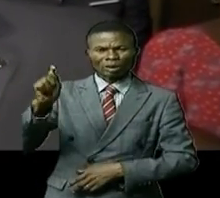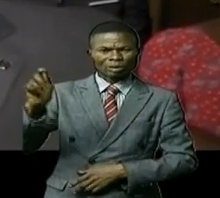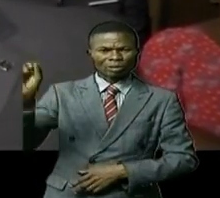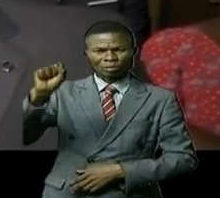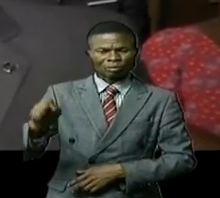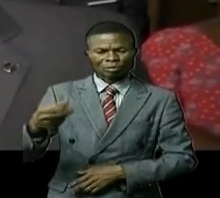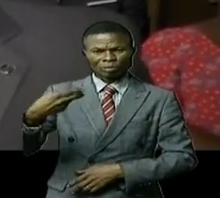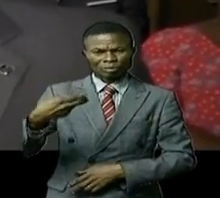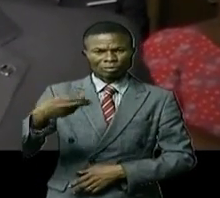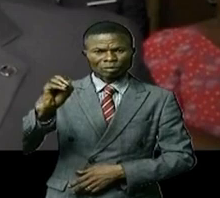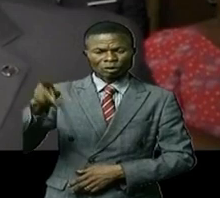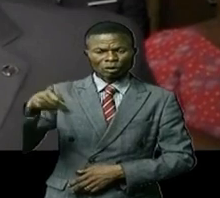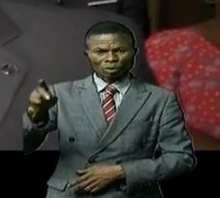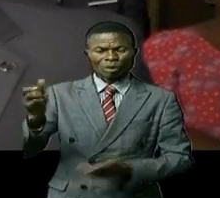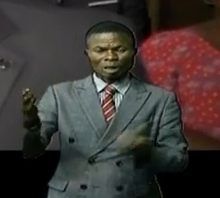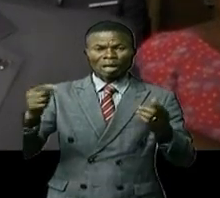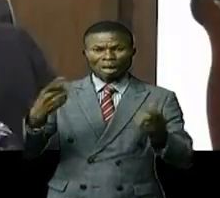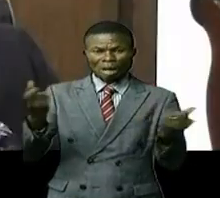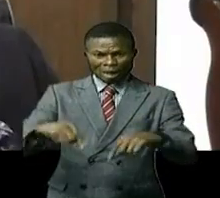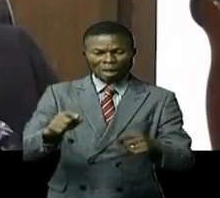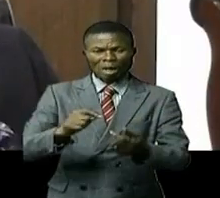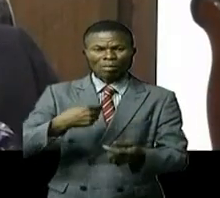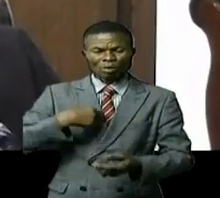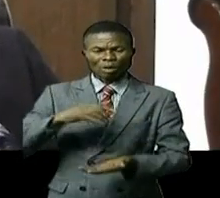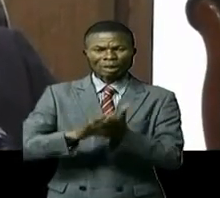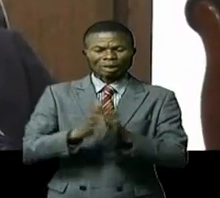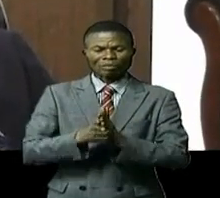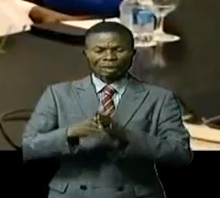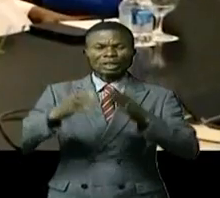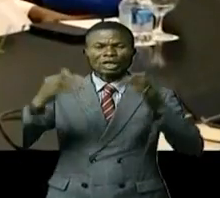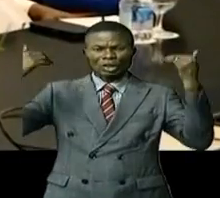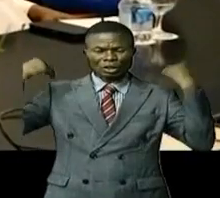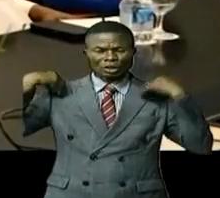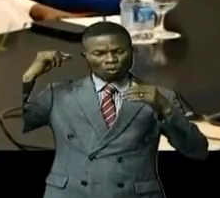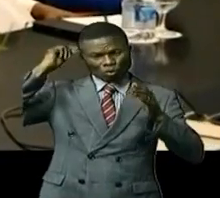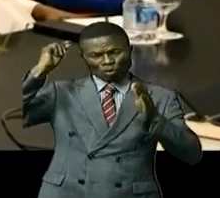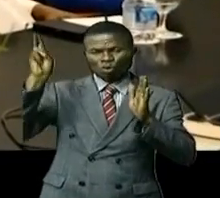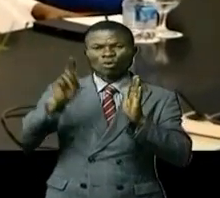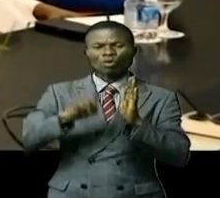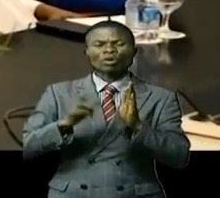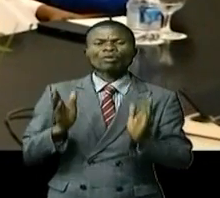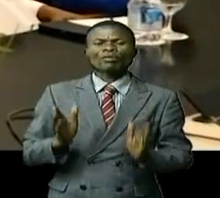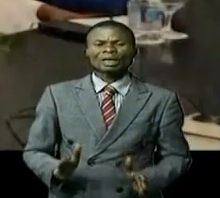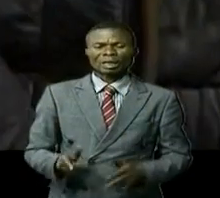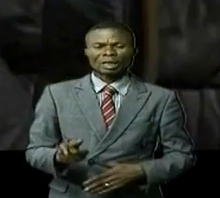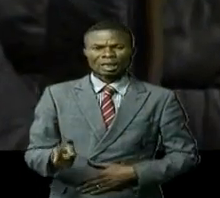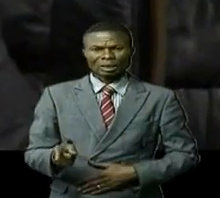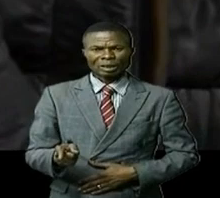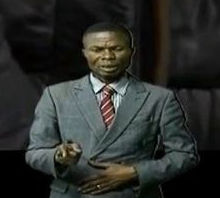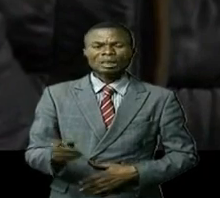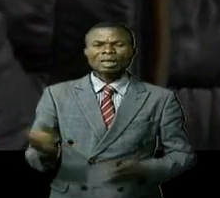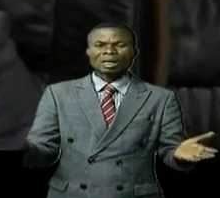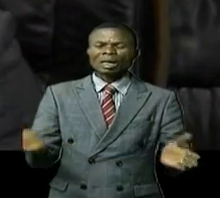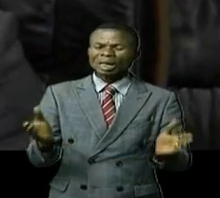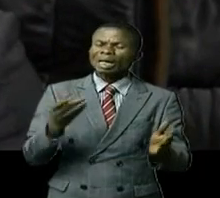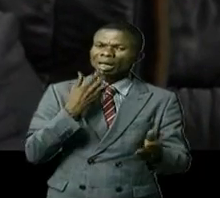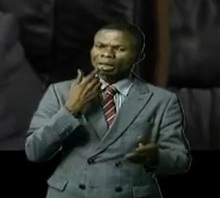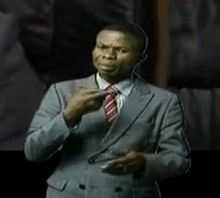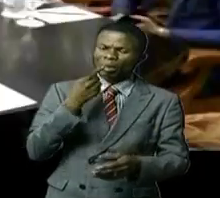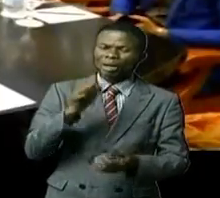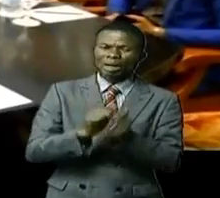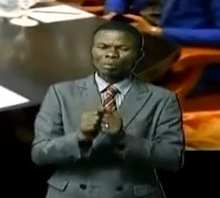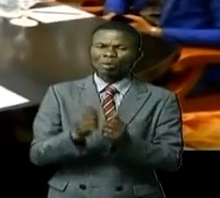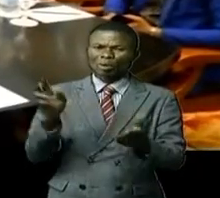mon passage à la tête de cette province. Le PDG de l'entreprise Pongo Energy évoque les motivations de la signature du